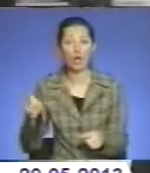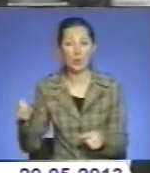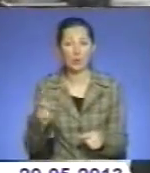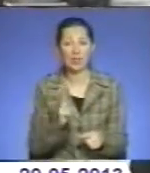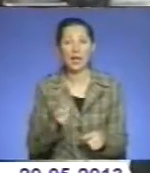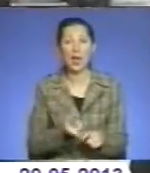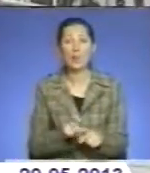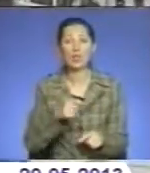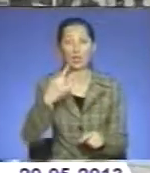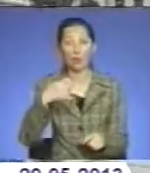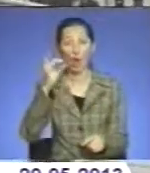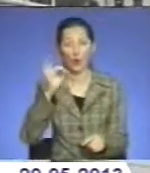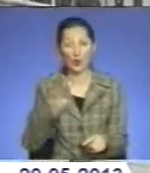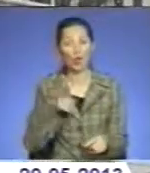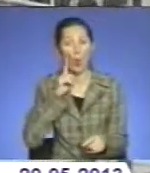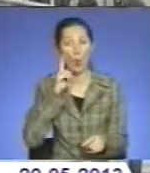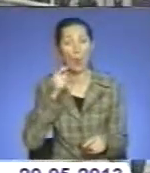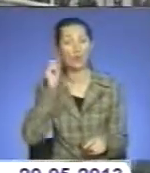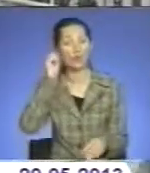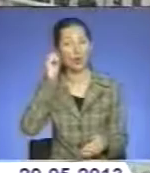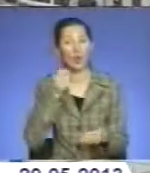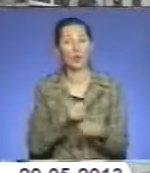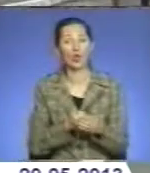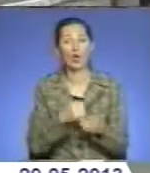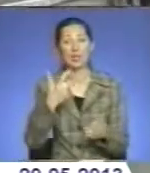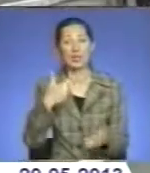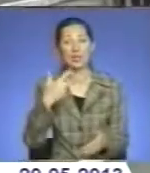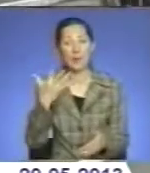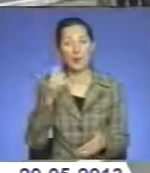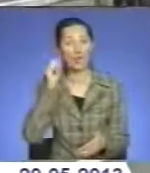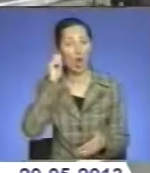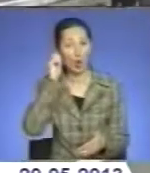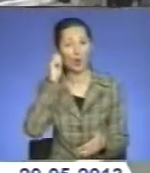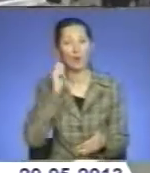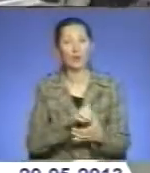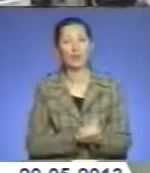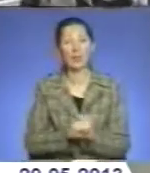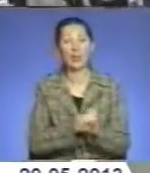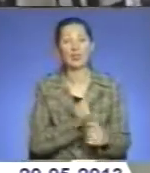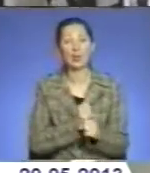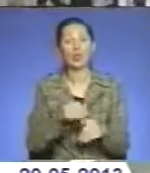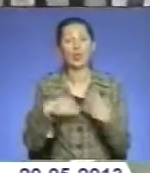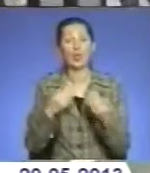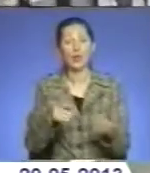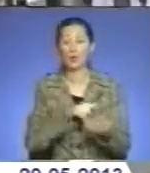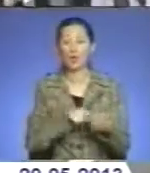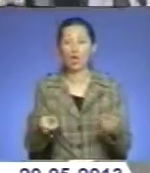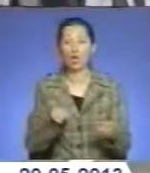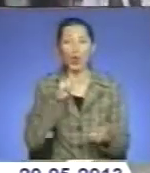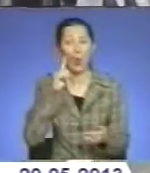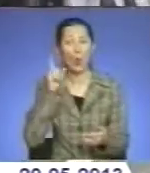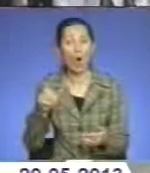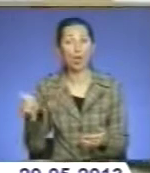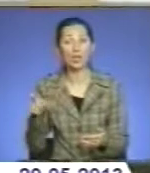як 40% – молодь віком до 35 років. У Федерації роботодавців відзначають, що молодь не